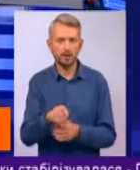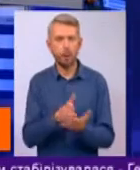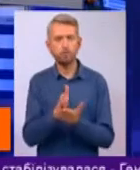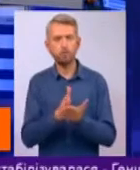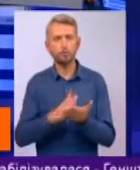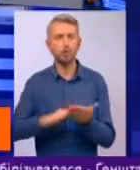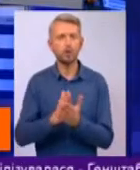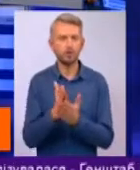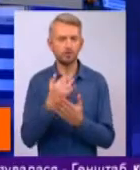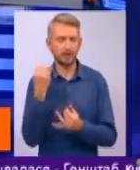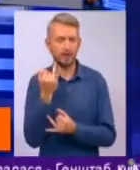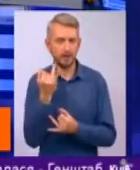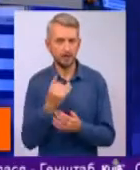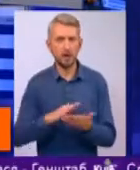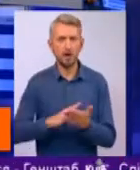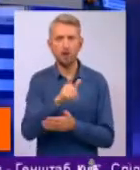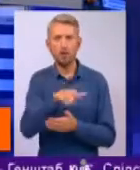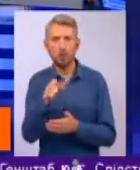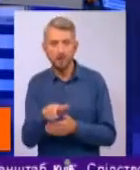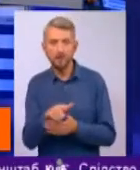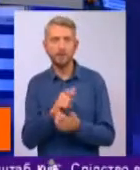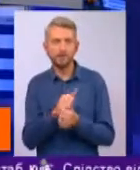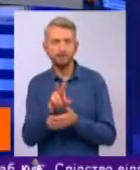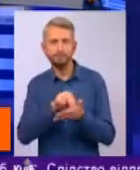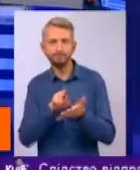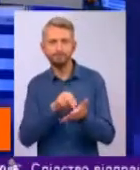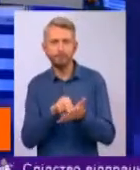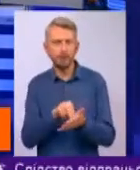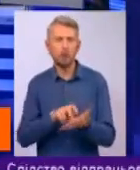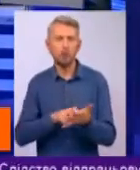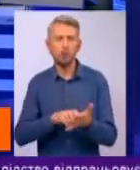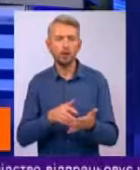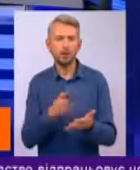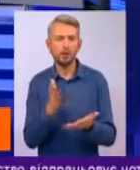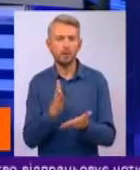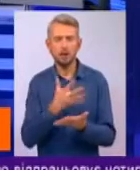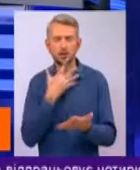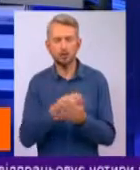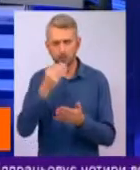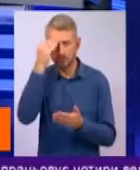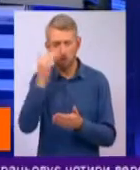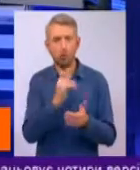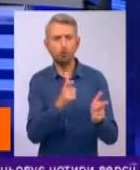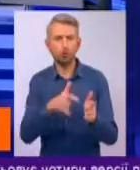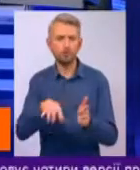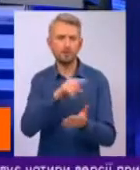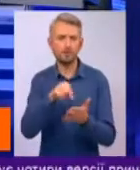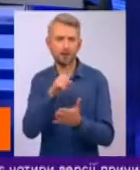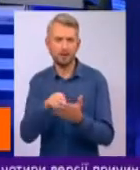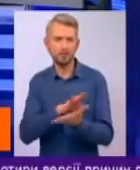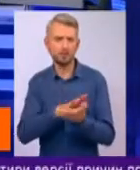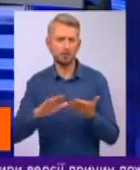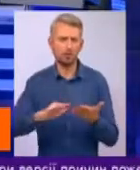інтереси політиків і слідує за ними, боїться мати власну точку зору і узгоджує всі питання. Суто